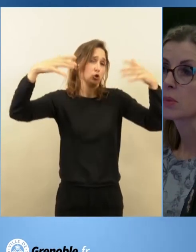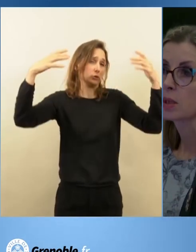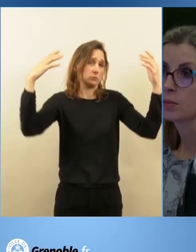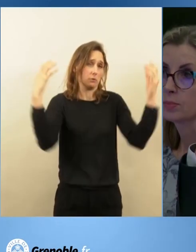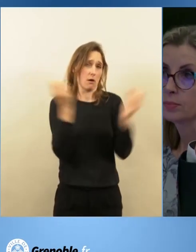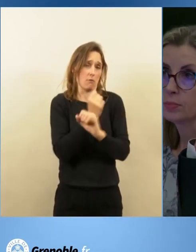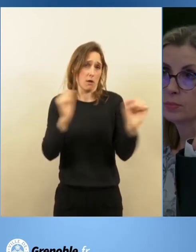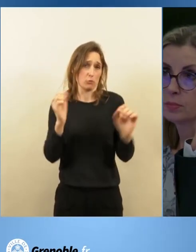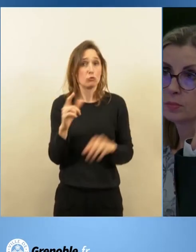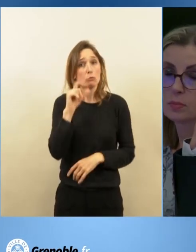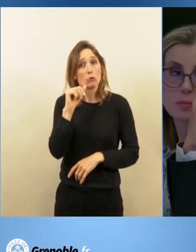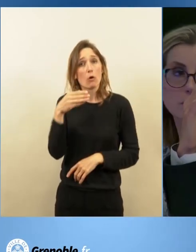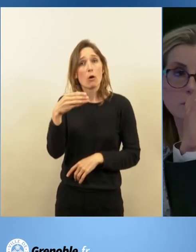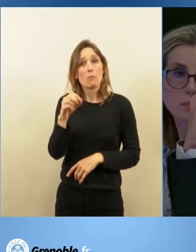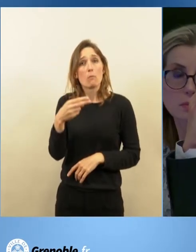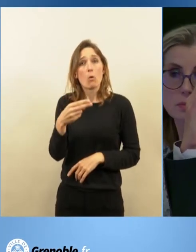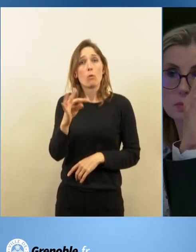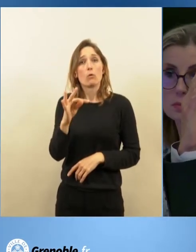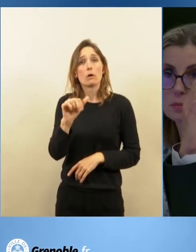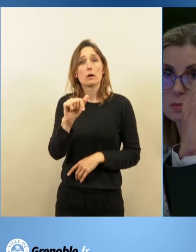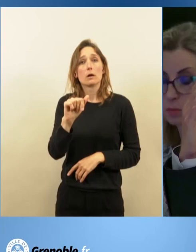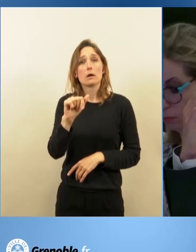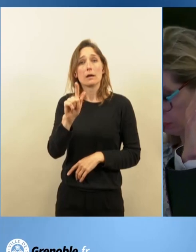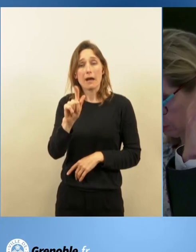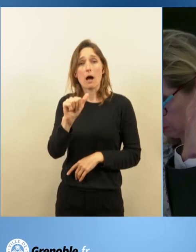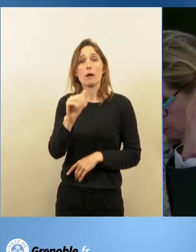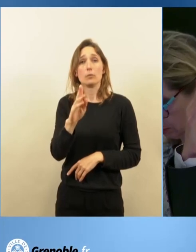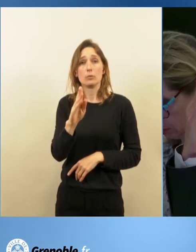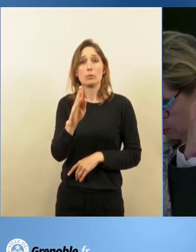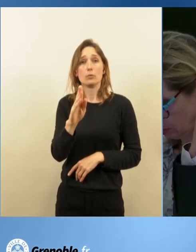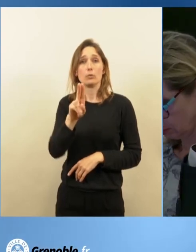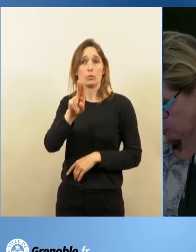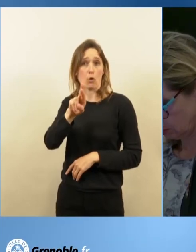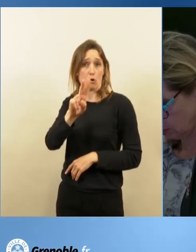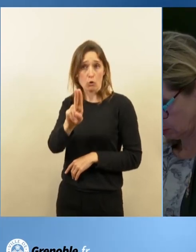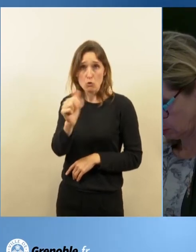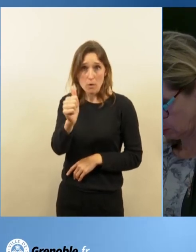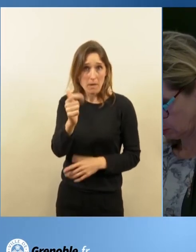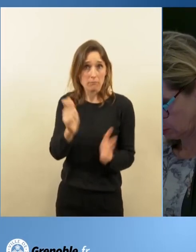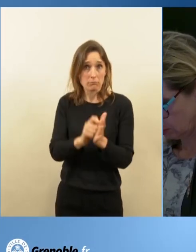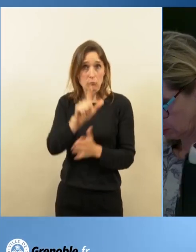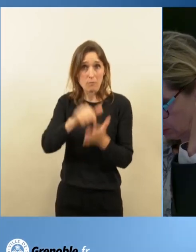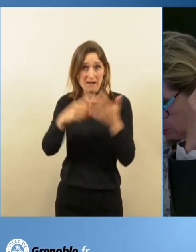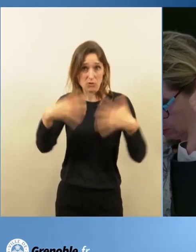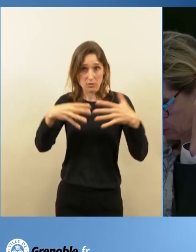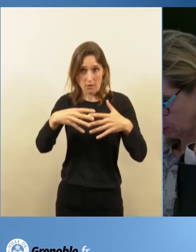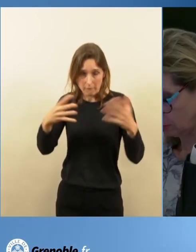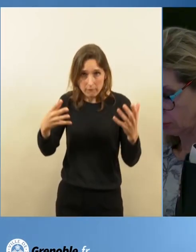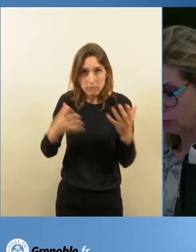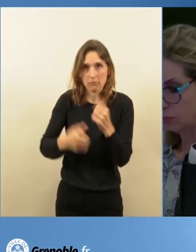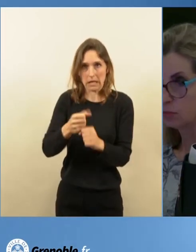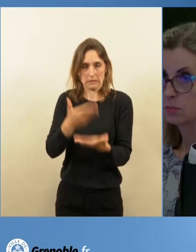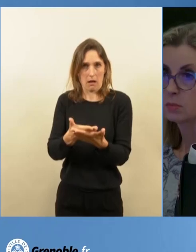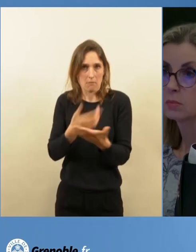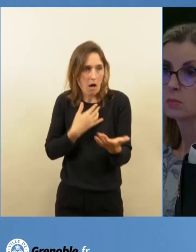donc mon gabiau qui la portait en 2019 qu'il a fait voter il n'y a pas d'erreur là-dessus on est bien d'accord c'est pas une fake